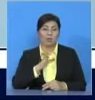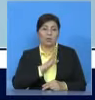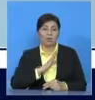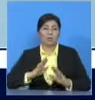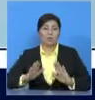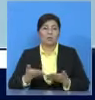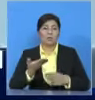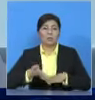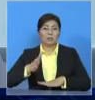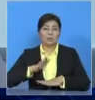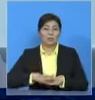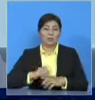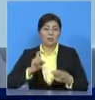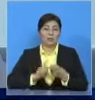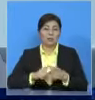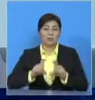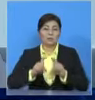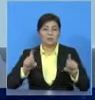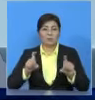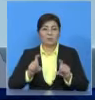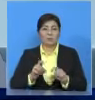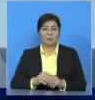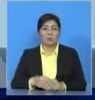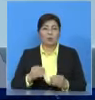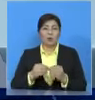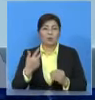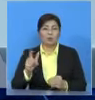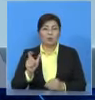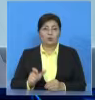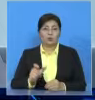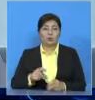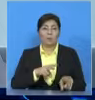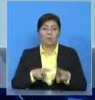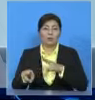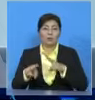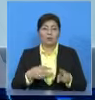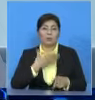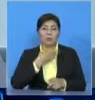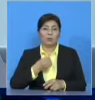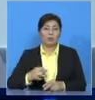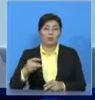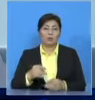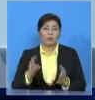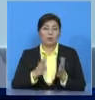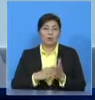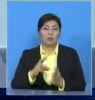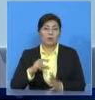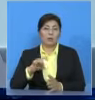ауыр. Карантиндік стационарлар бойынша 13 адам бақылауда, Мартөк ауданы бойынша 9,